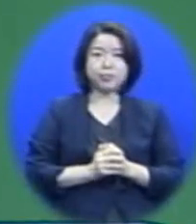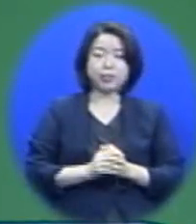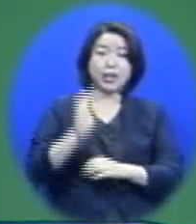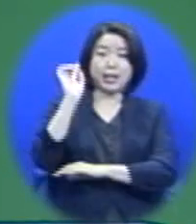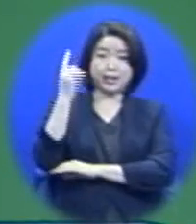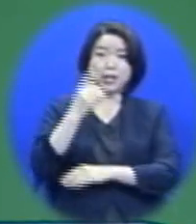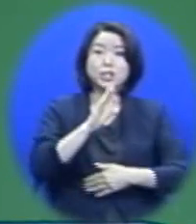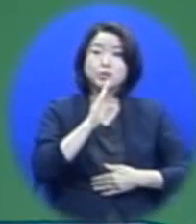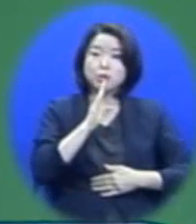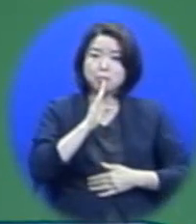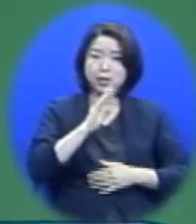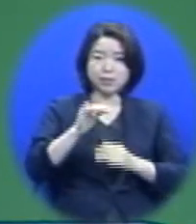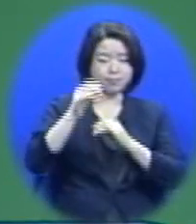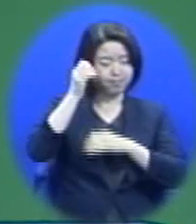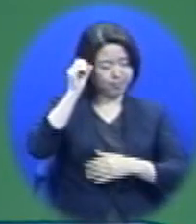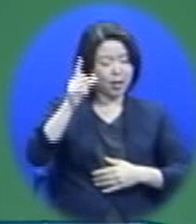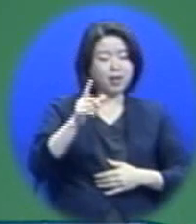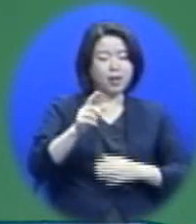다윗은 정말 대단한 사람이죠.